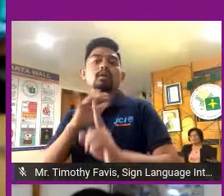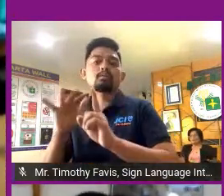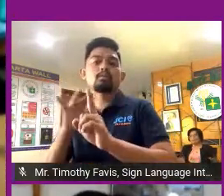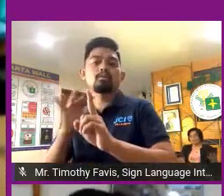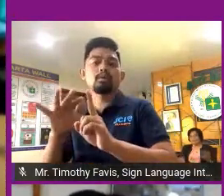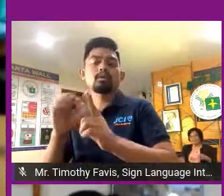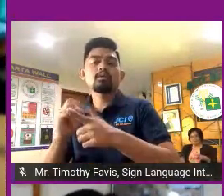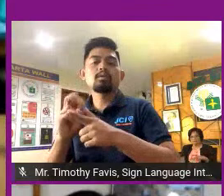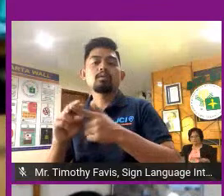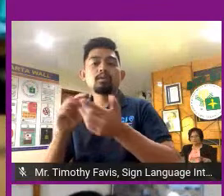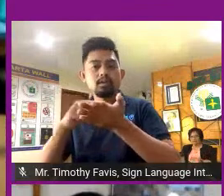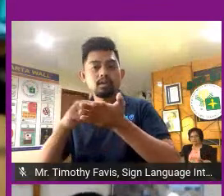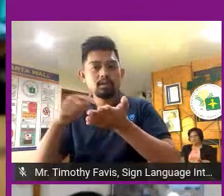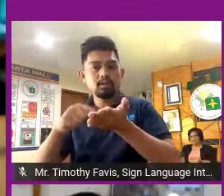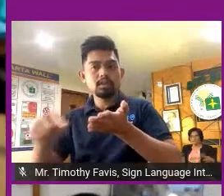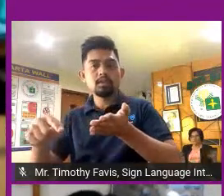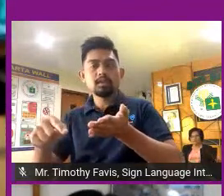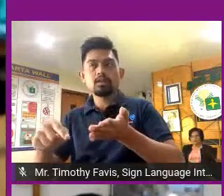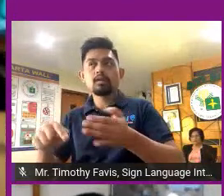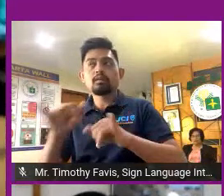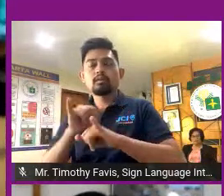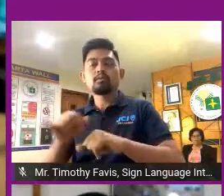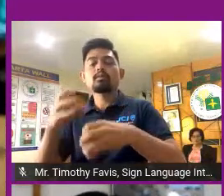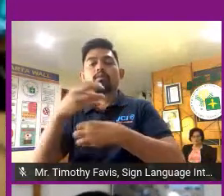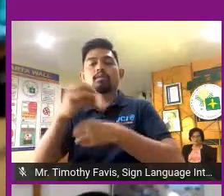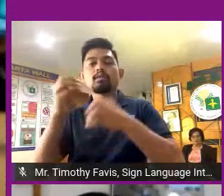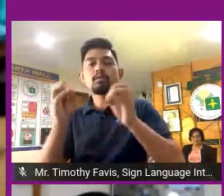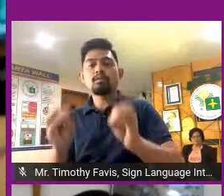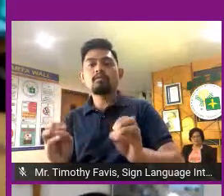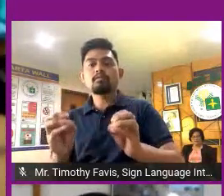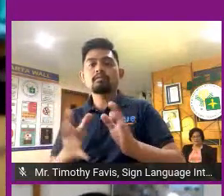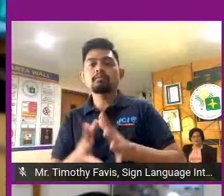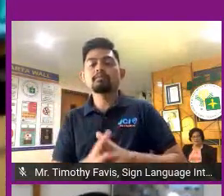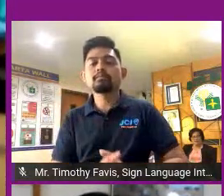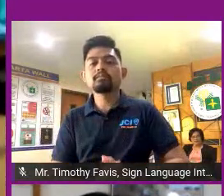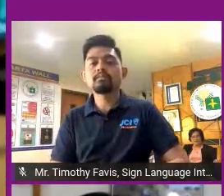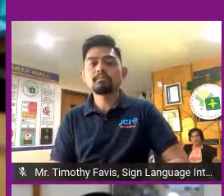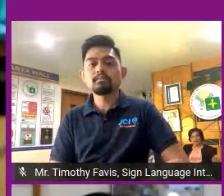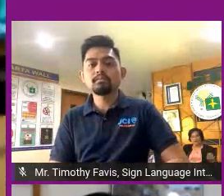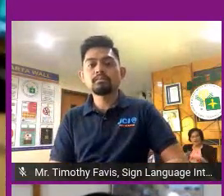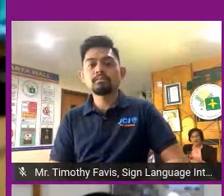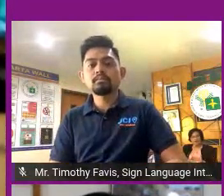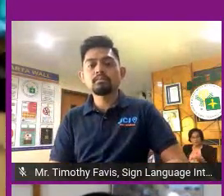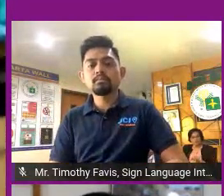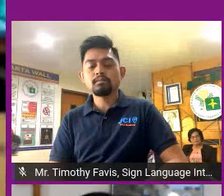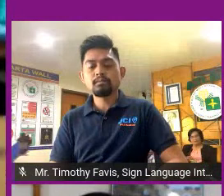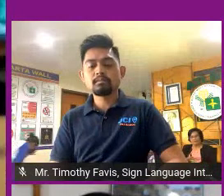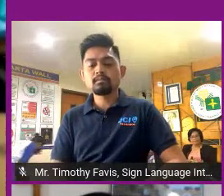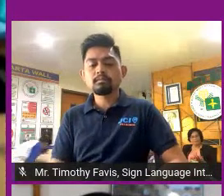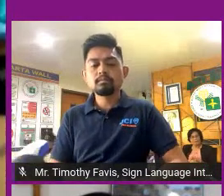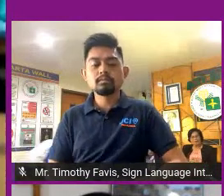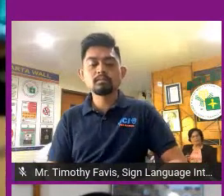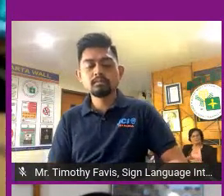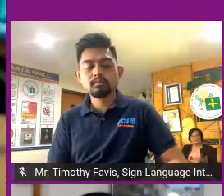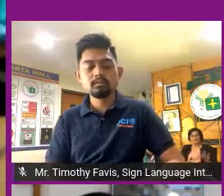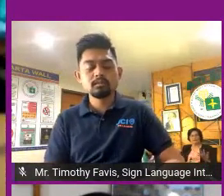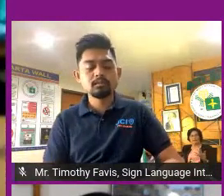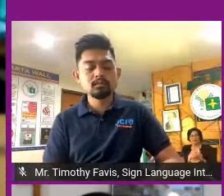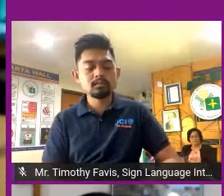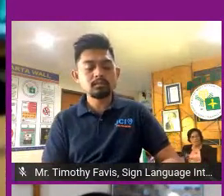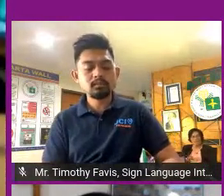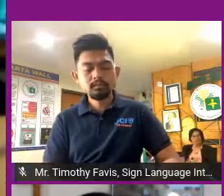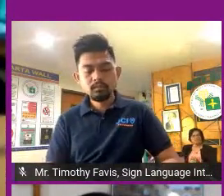sa office, at least sa opisina, nakikita nyo kung may mga changes. Sa, ano ang effect sa pamilya,